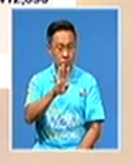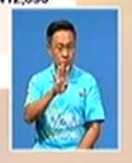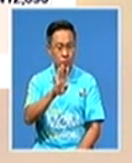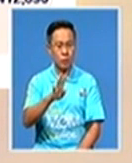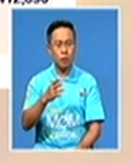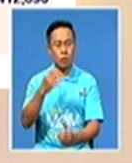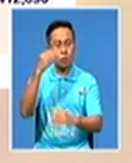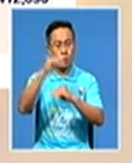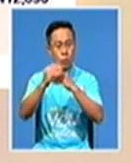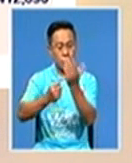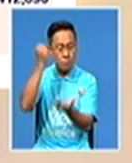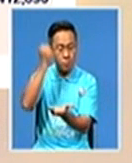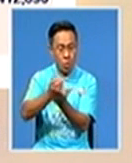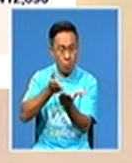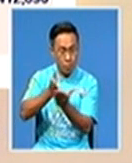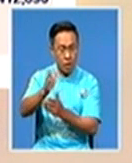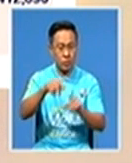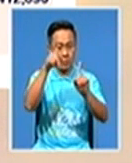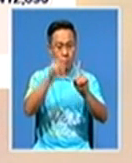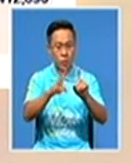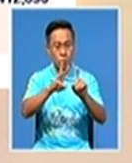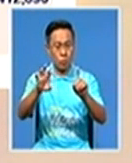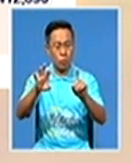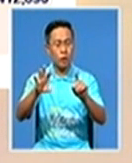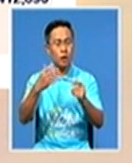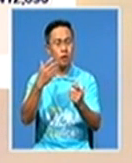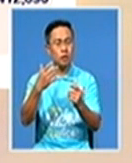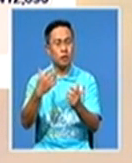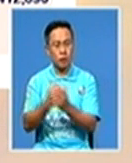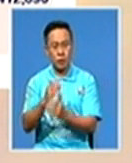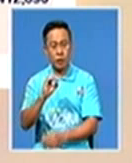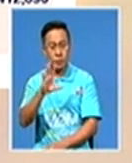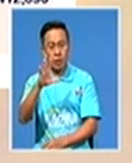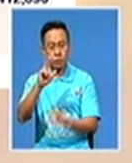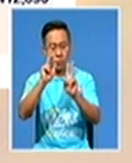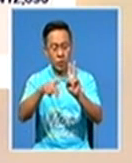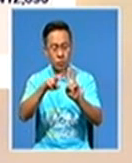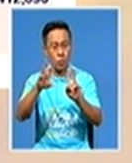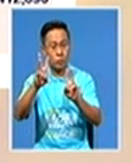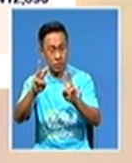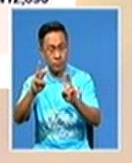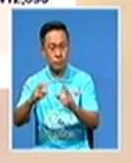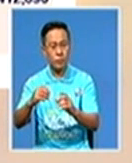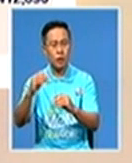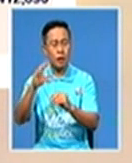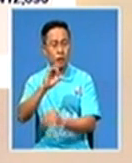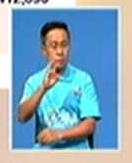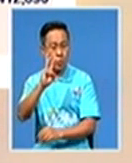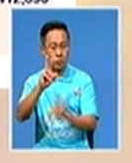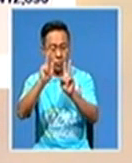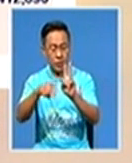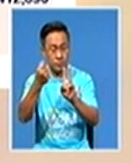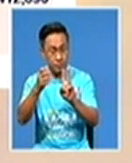2,554 อนุมัติ 1,600 โครงการทั้งปีนะฮะ55 2,002 56 2,000 2,000